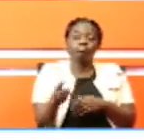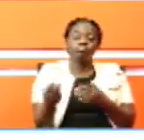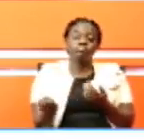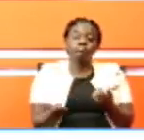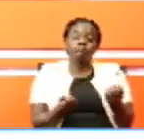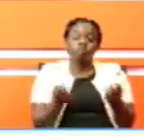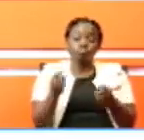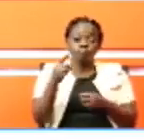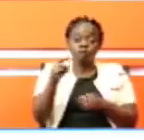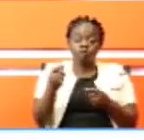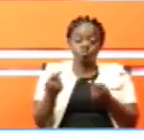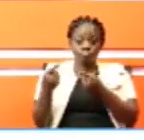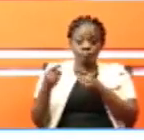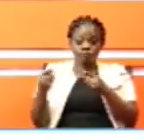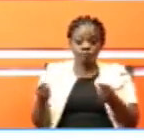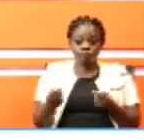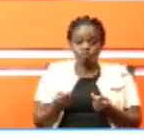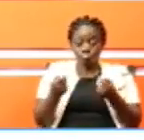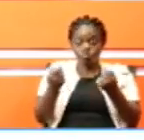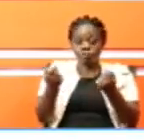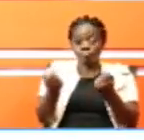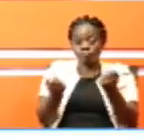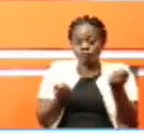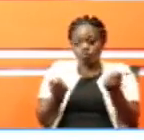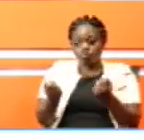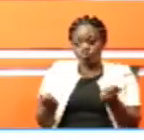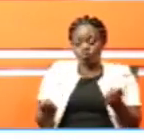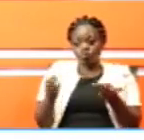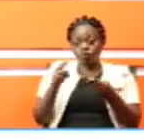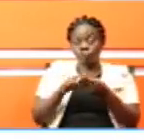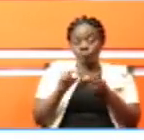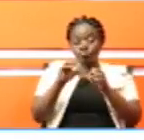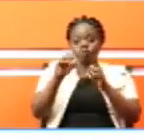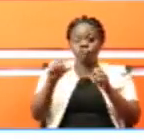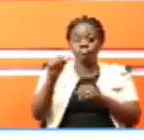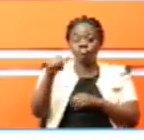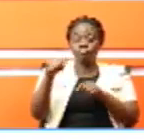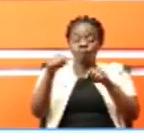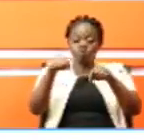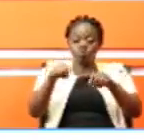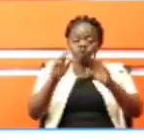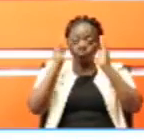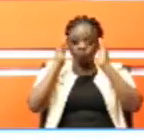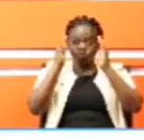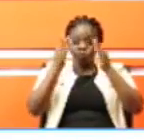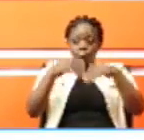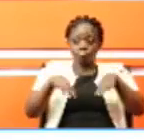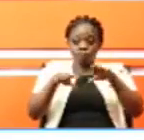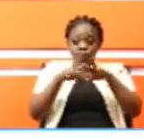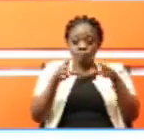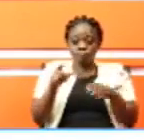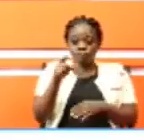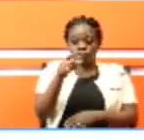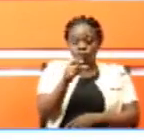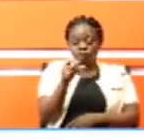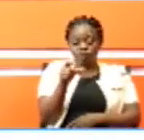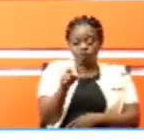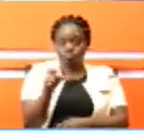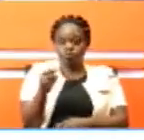mu ntambula n'ebidduka buli lwakutana mawulire gaffe agabuutikiddwa olwo tutunulidde emigaso egya battery mu